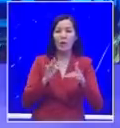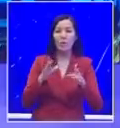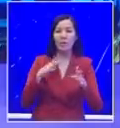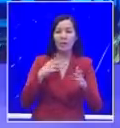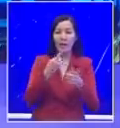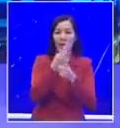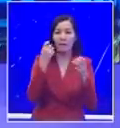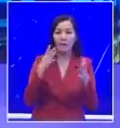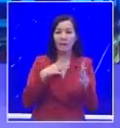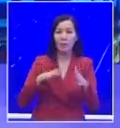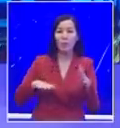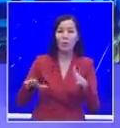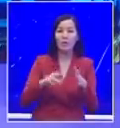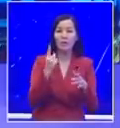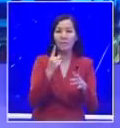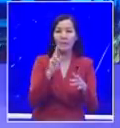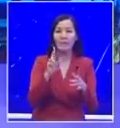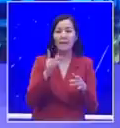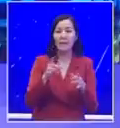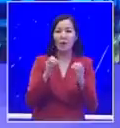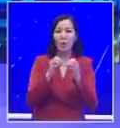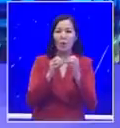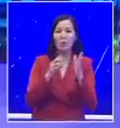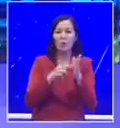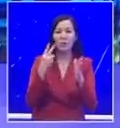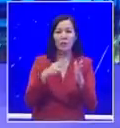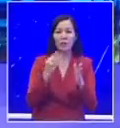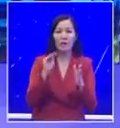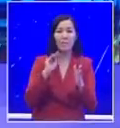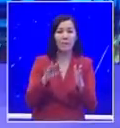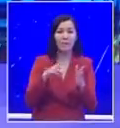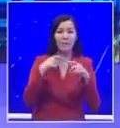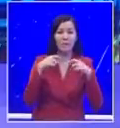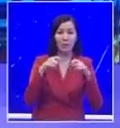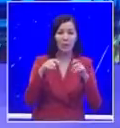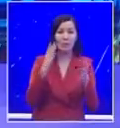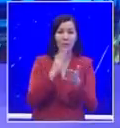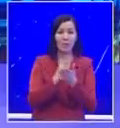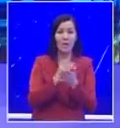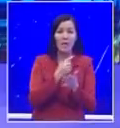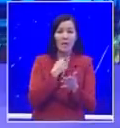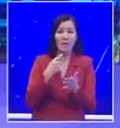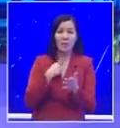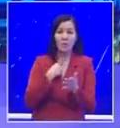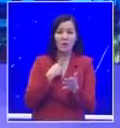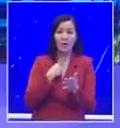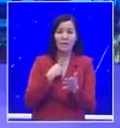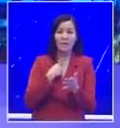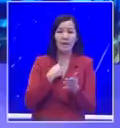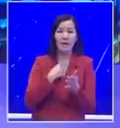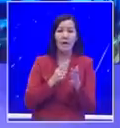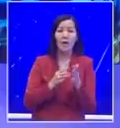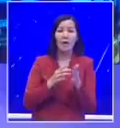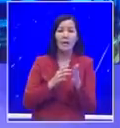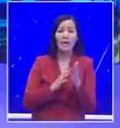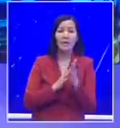ақпаратқа сүйенсек, өңірлерде келісінің алды 17-20 мың теңгеден саудаланып жатқан сыңайлы. Талдықорғанда да тропиктік өсімдік